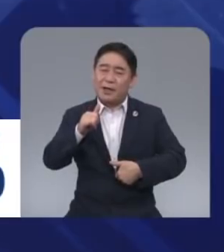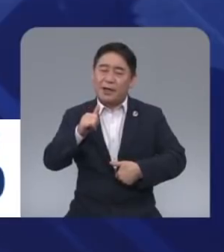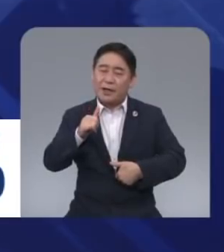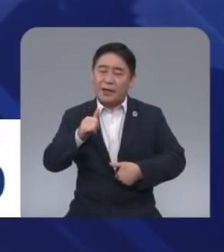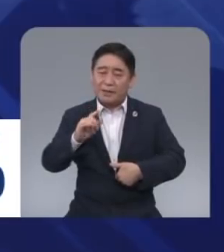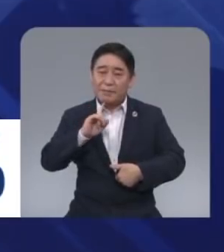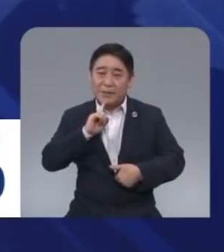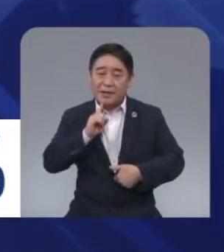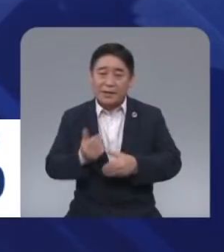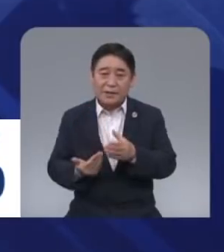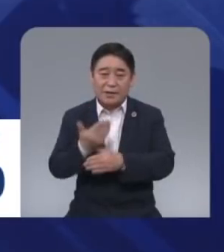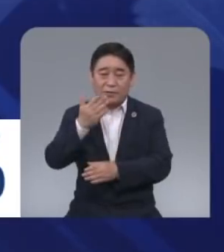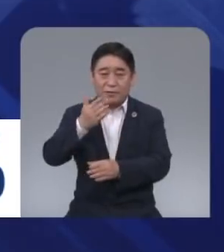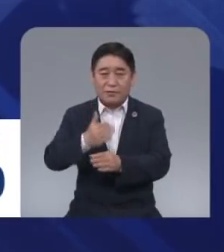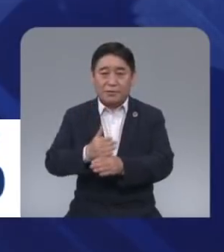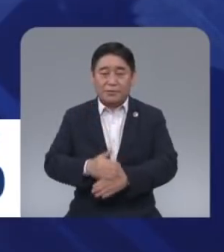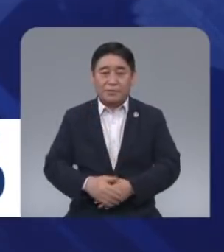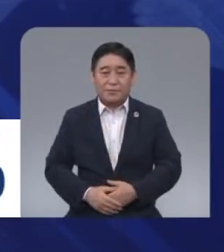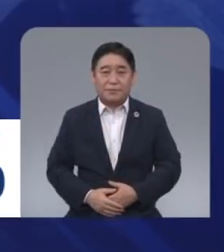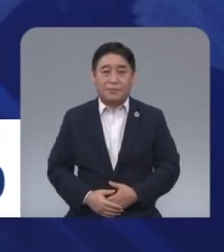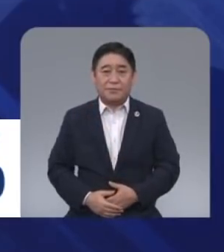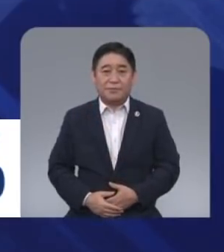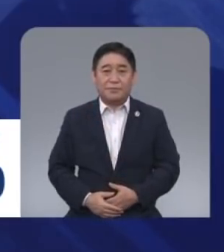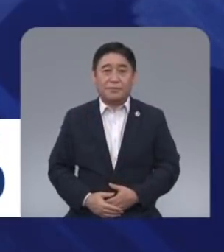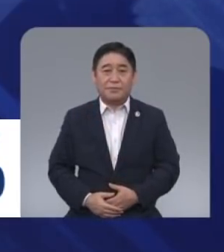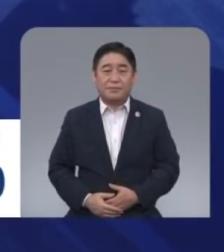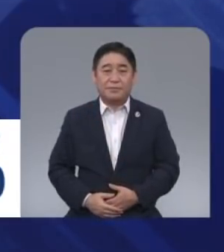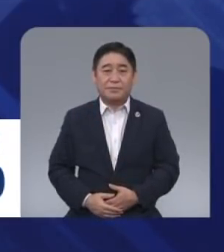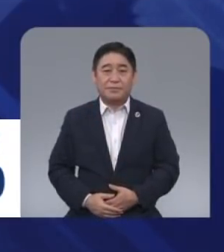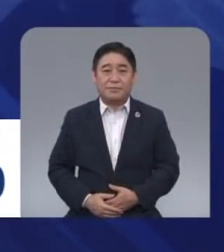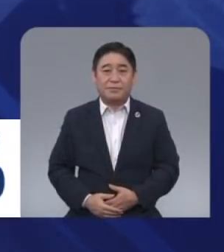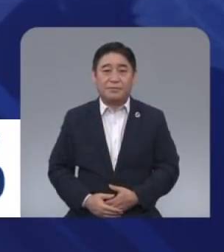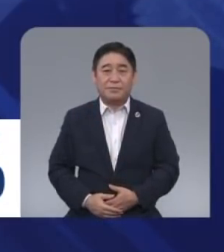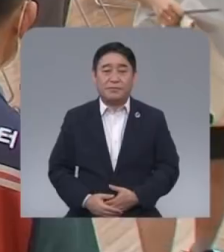있다는 지적이 나오고 있습니다. 정현욱 기자가 보도합니다.